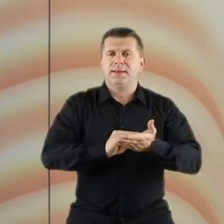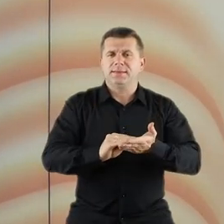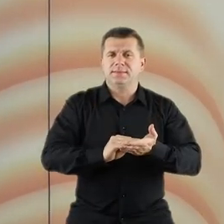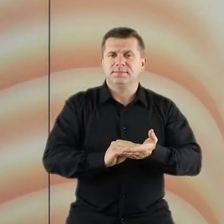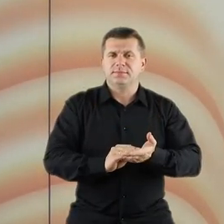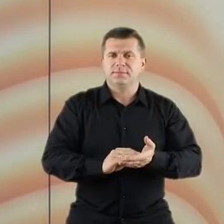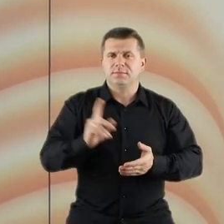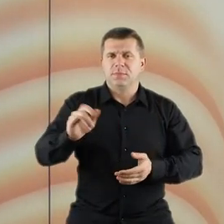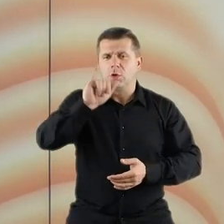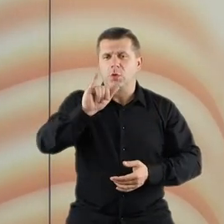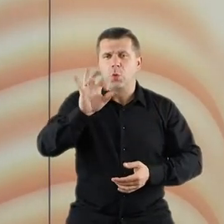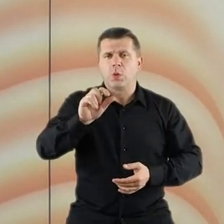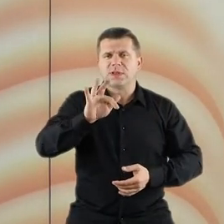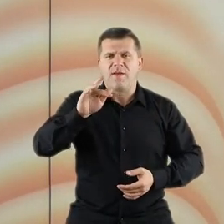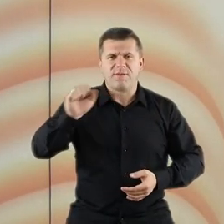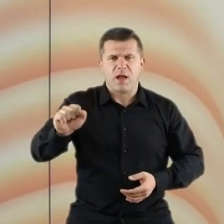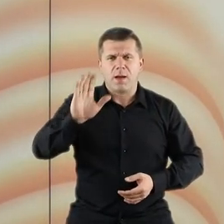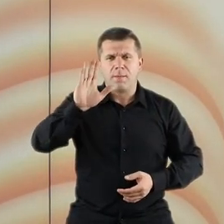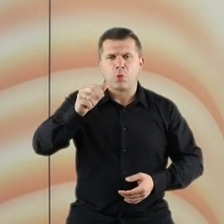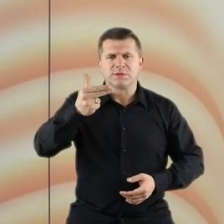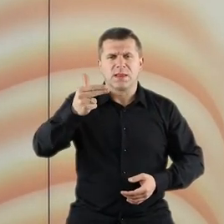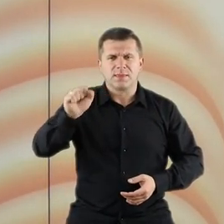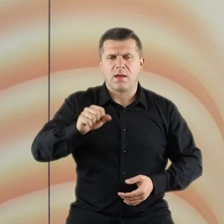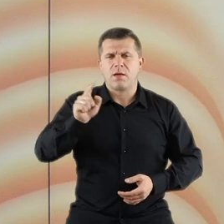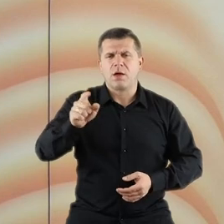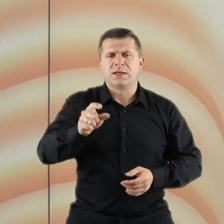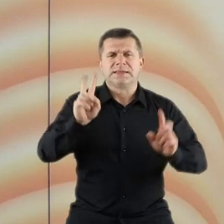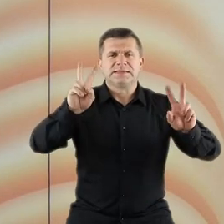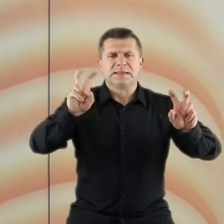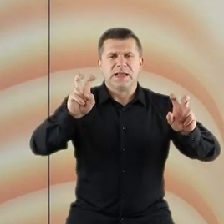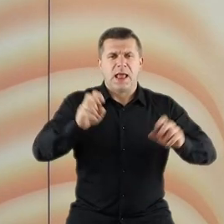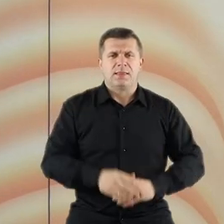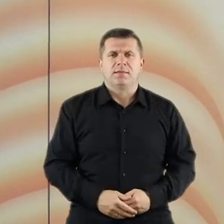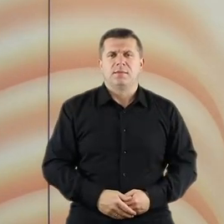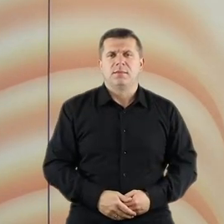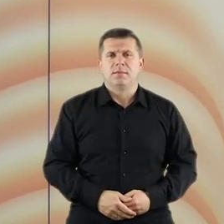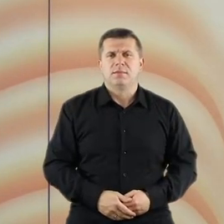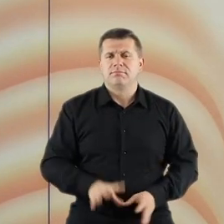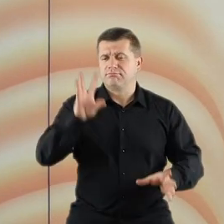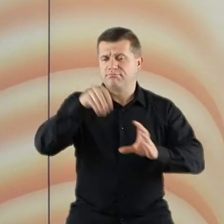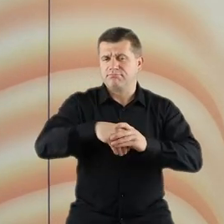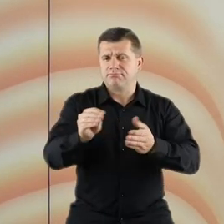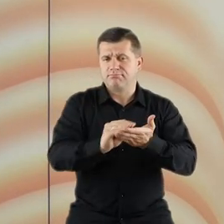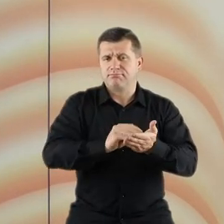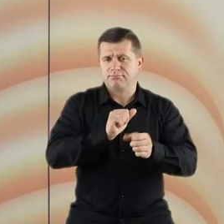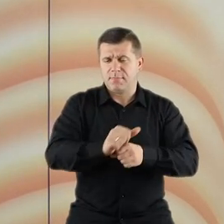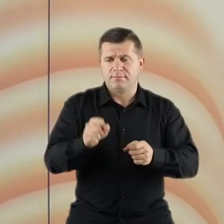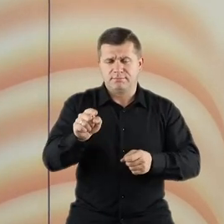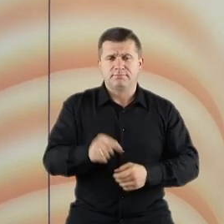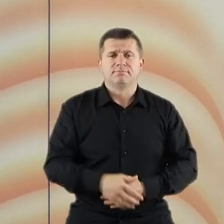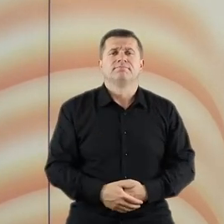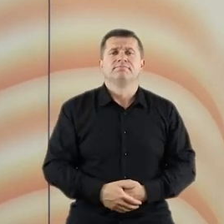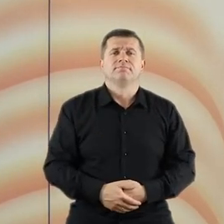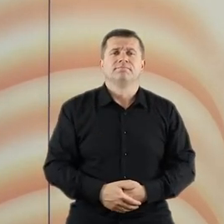z Józefa burszty które cytat który właściwie w którym ujęta jest istota tej